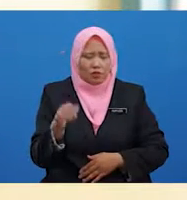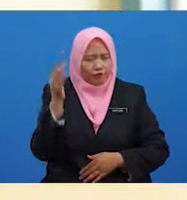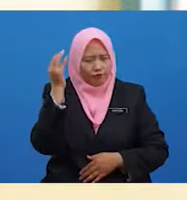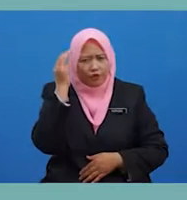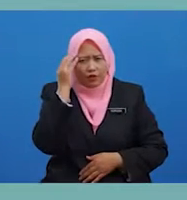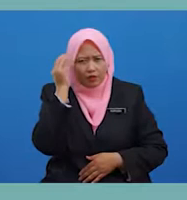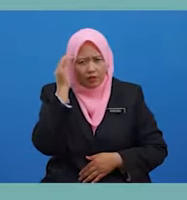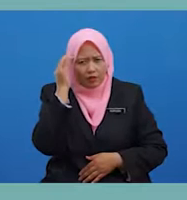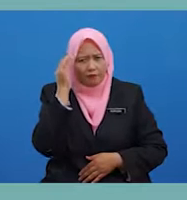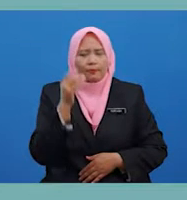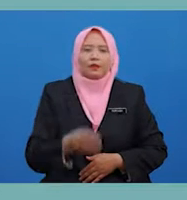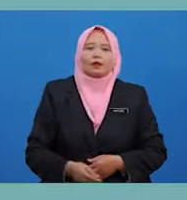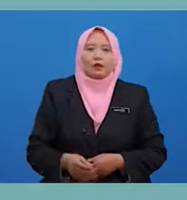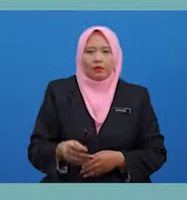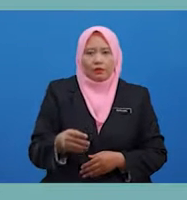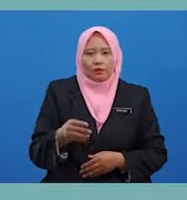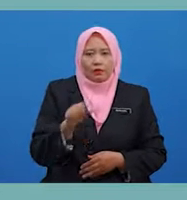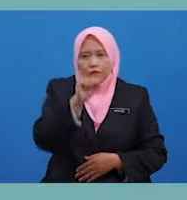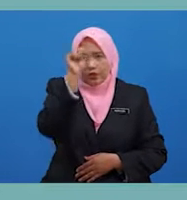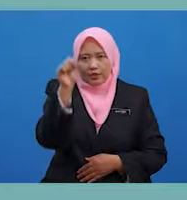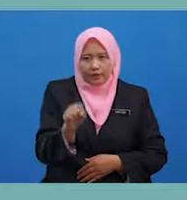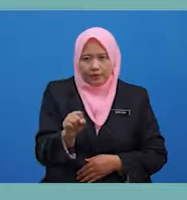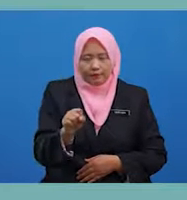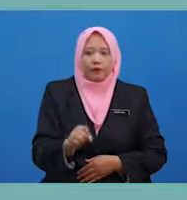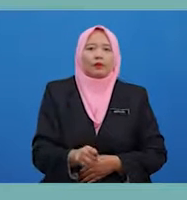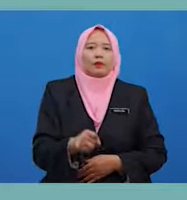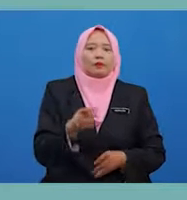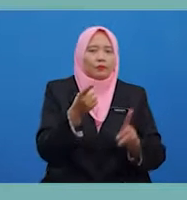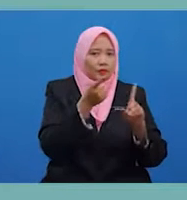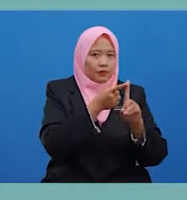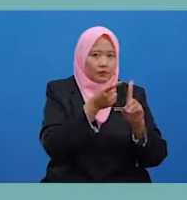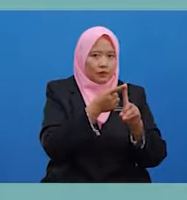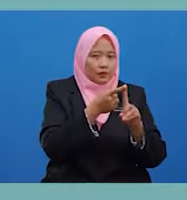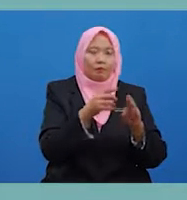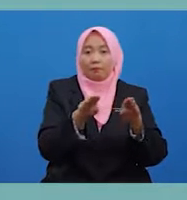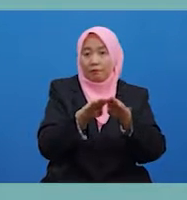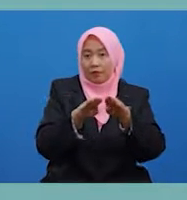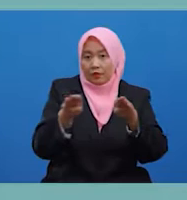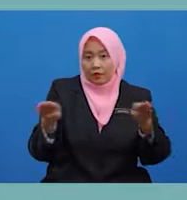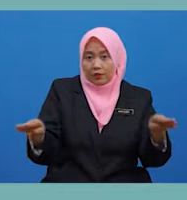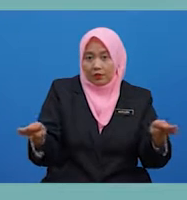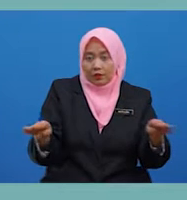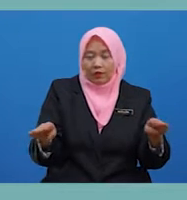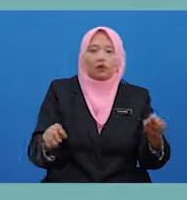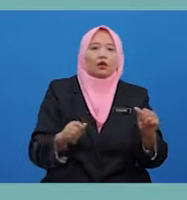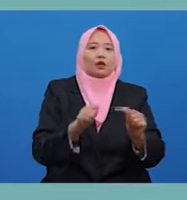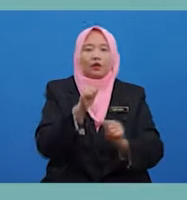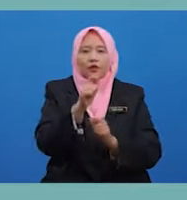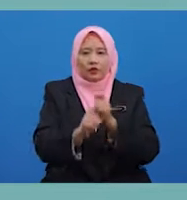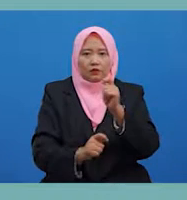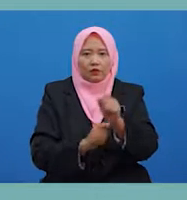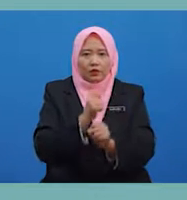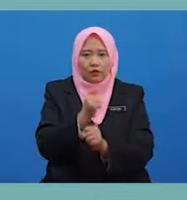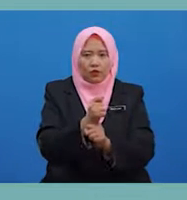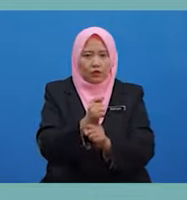dahulu. Sama ada perbandingan perlu dibuat dalam tahun yang sama